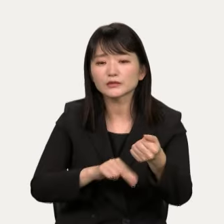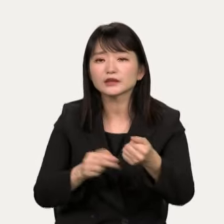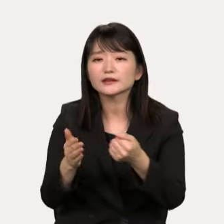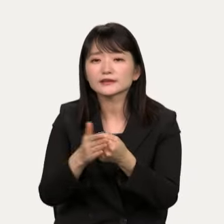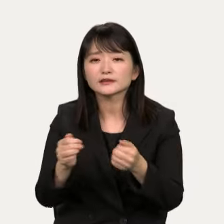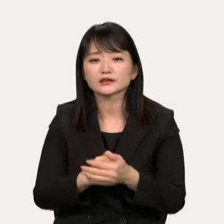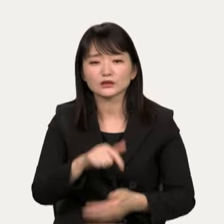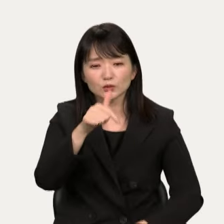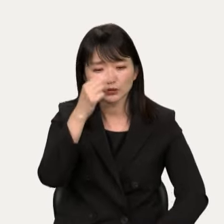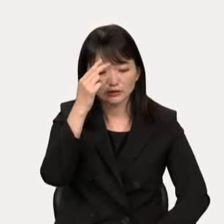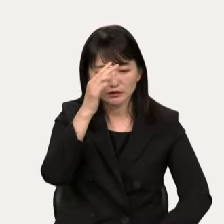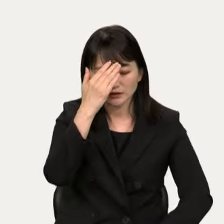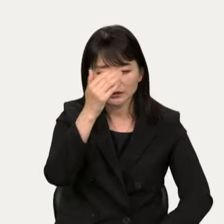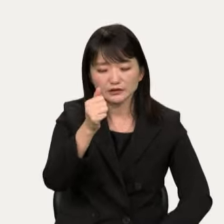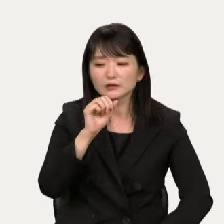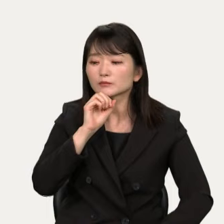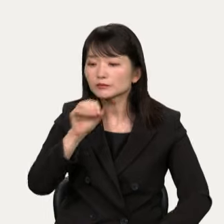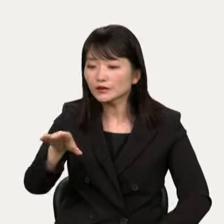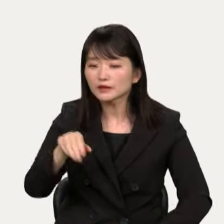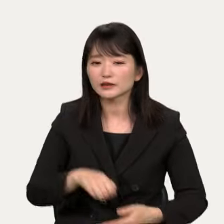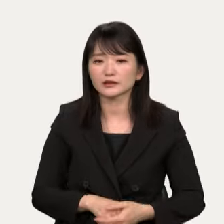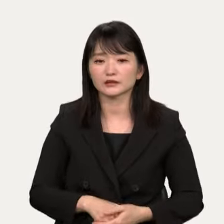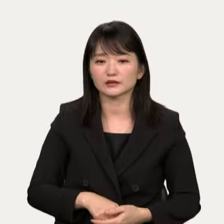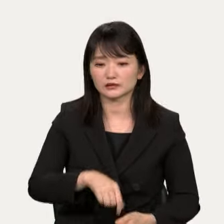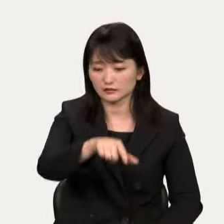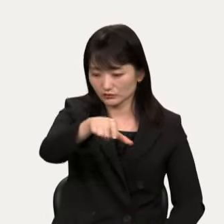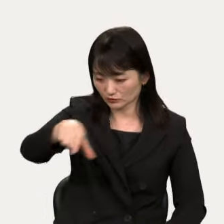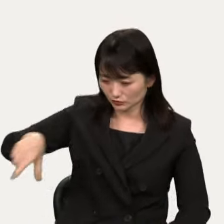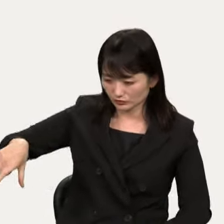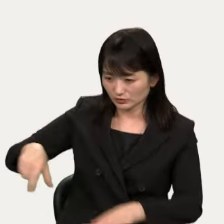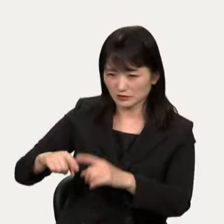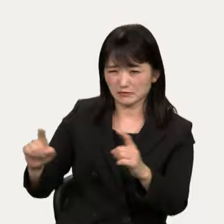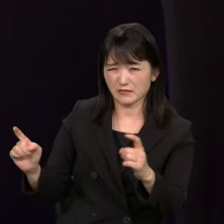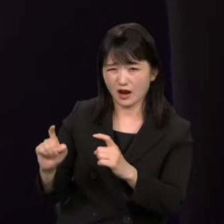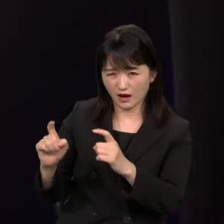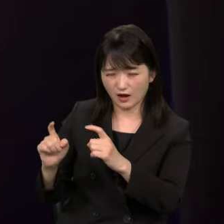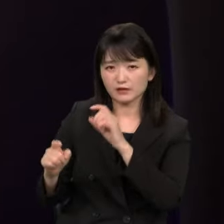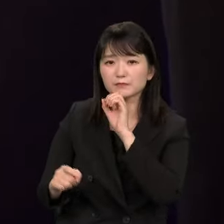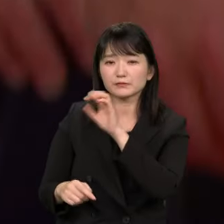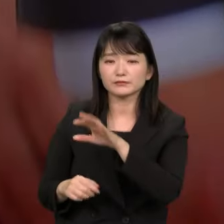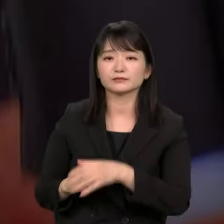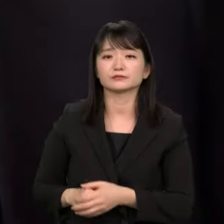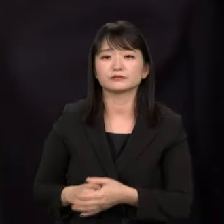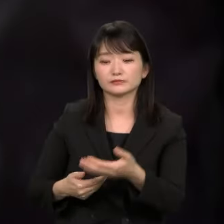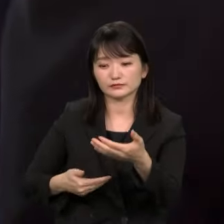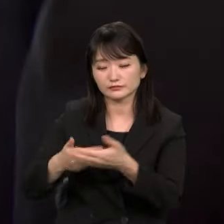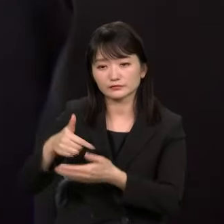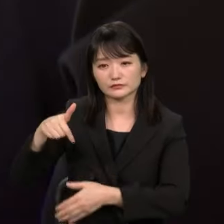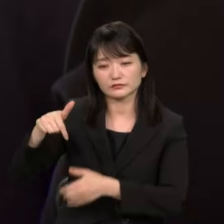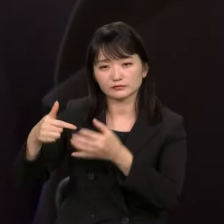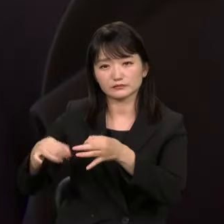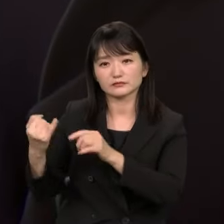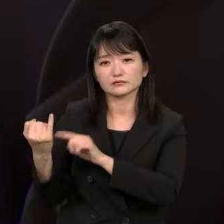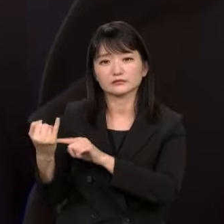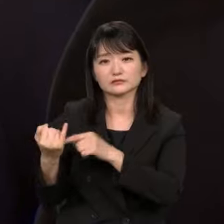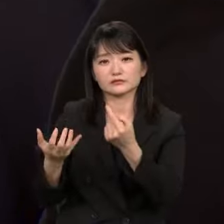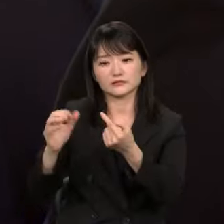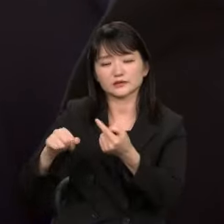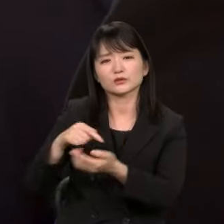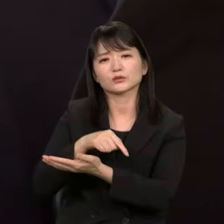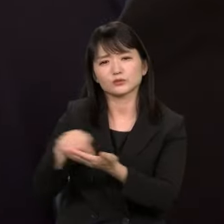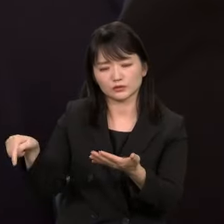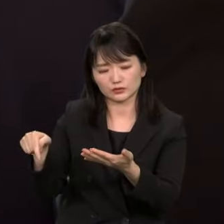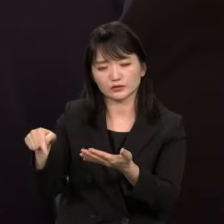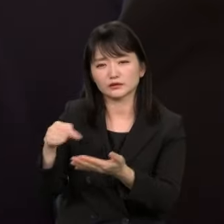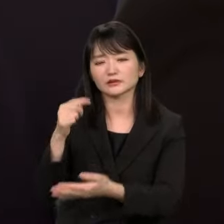회장에게 얘기하라고 했고 둘이 대판 한듯 하다라고 진술한 겁니다이 거래로 김여사는 당시 1억 여원 손해를 본